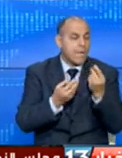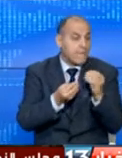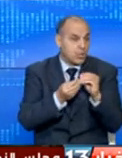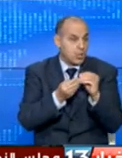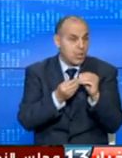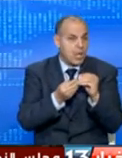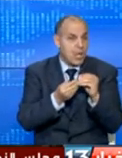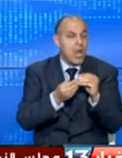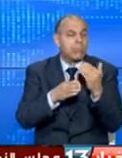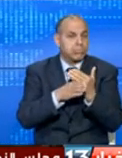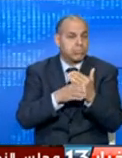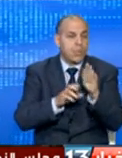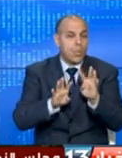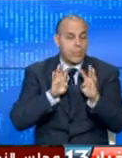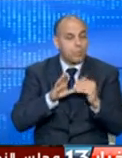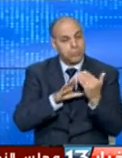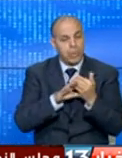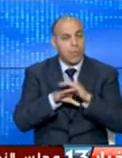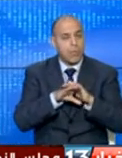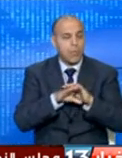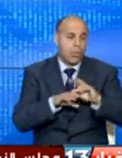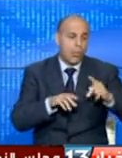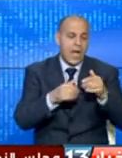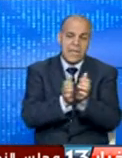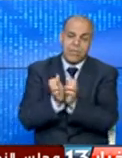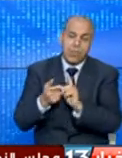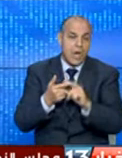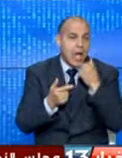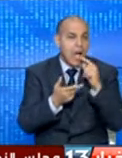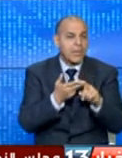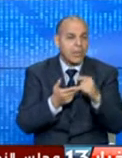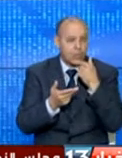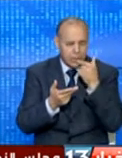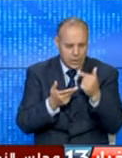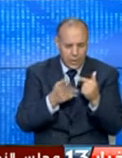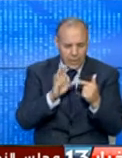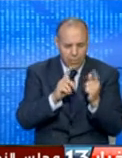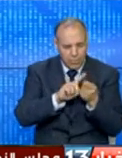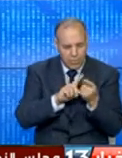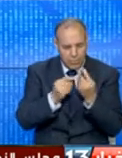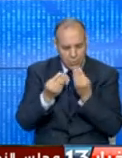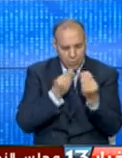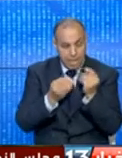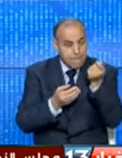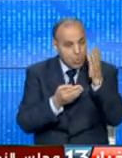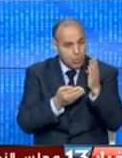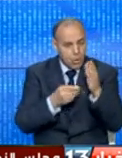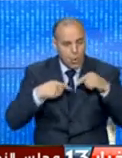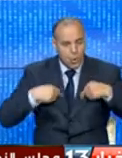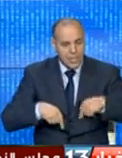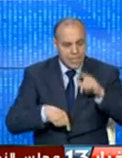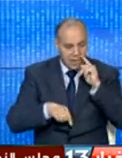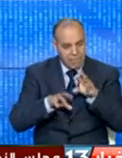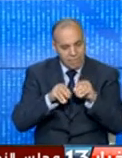بجل تدخلات نواب الشعب من مختلف الكتل النيابية خلال الجلسة العامة المخصصة لمناقشة ميزانية وزارة المرأة